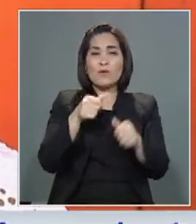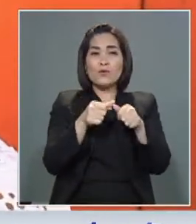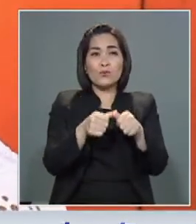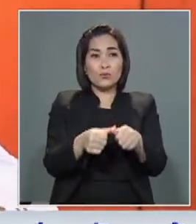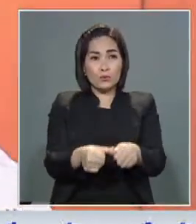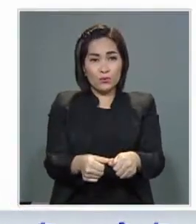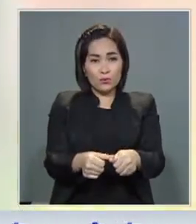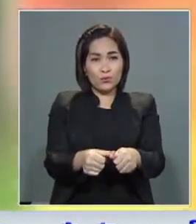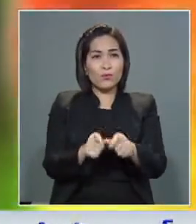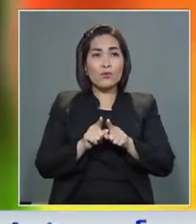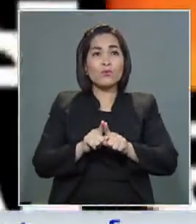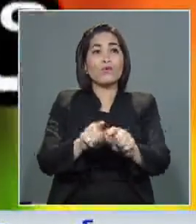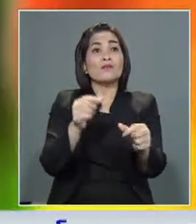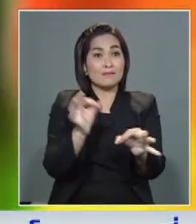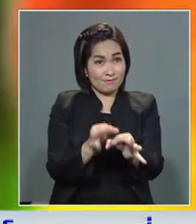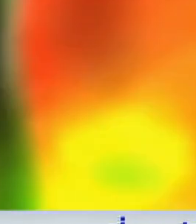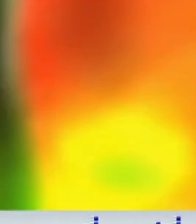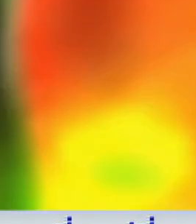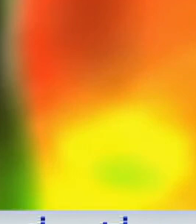ก็จะเดินคู่กับทกส